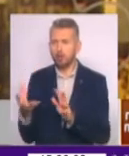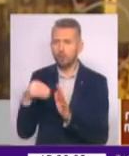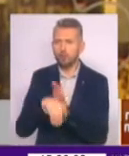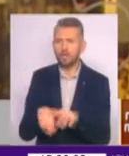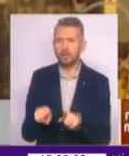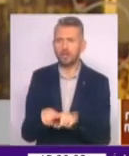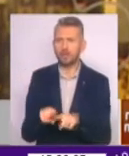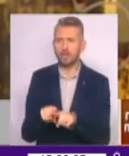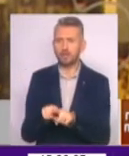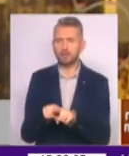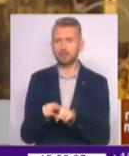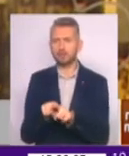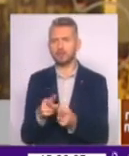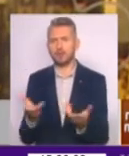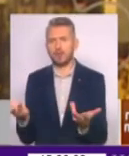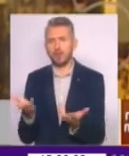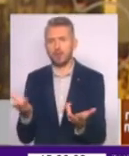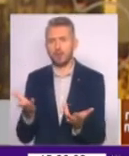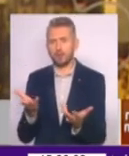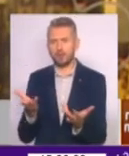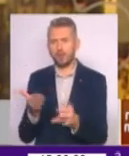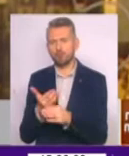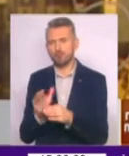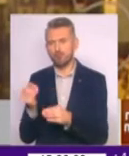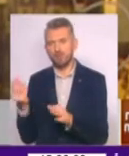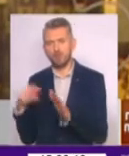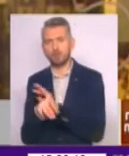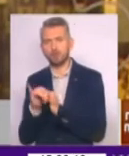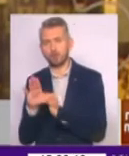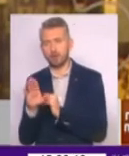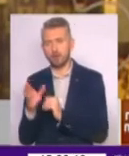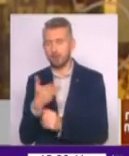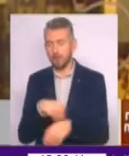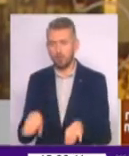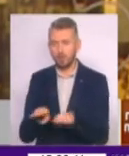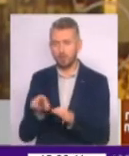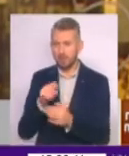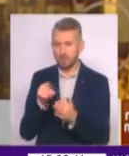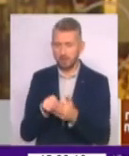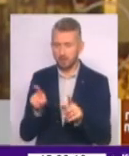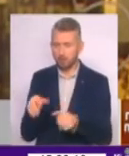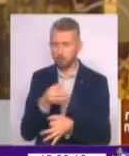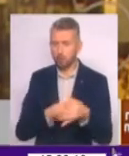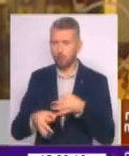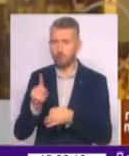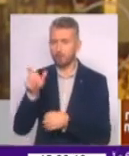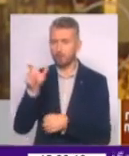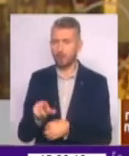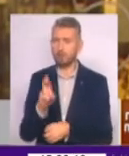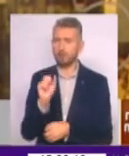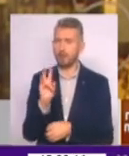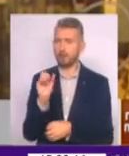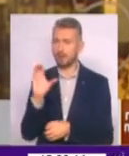ж таки якоюсь хоча б частиною інвесторів? Тому що ми подібне питання обговорювали також з паном Баносом з